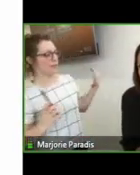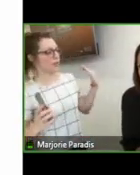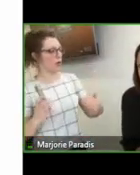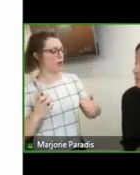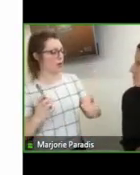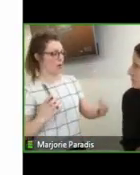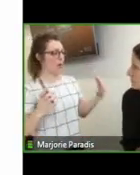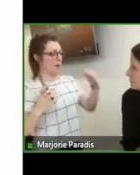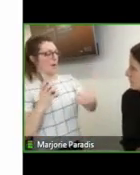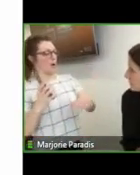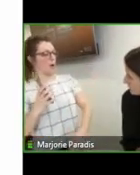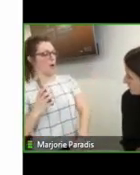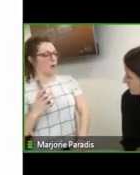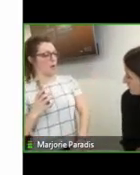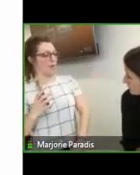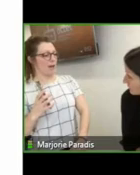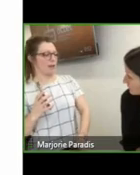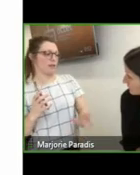qu'on se fasse